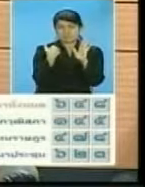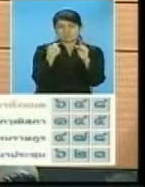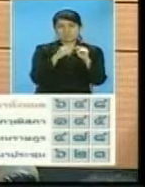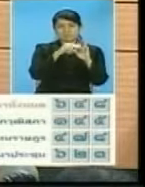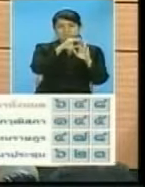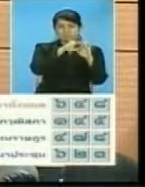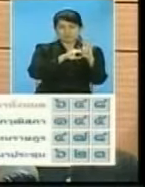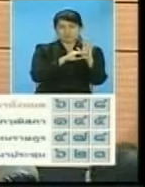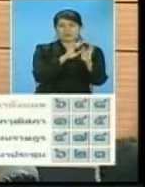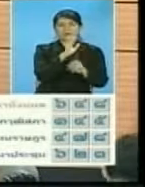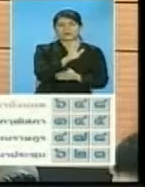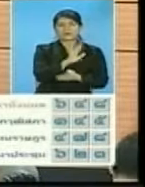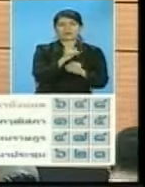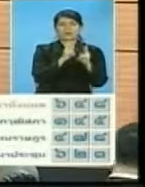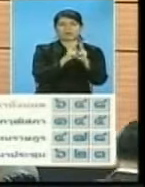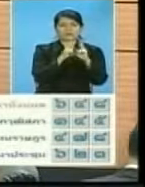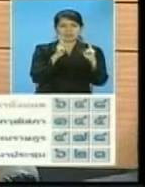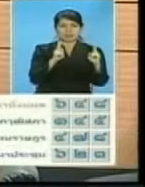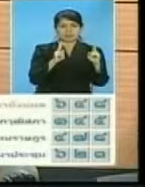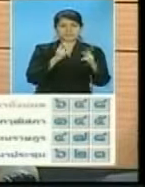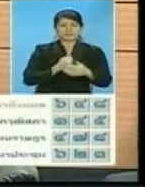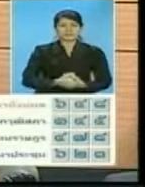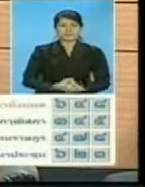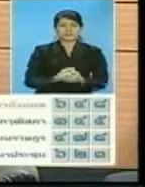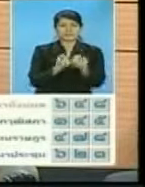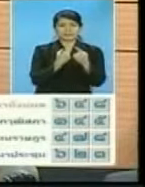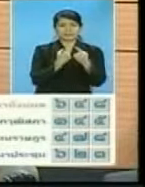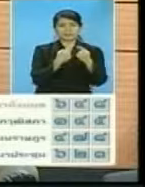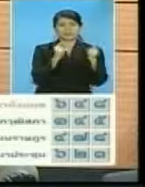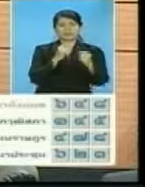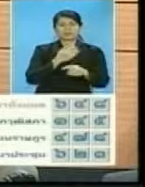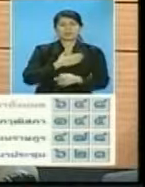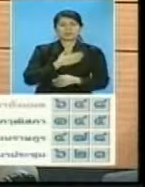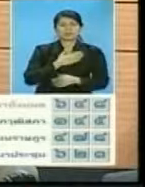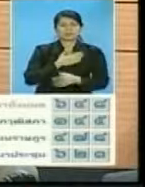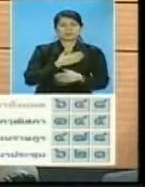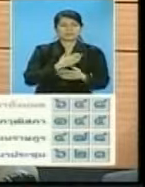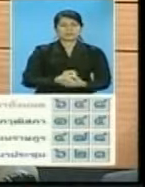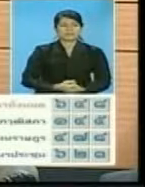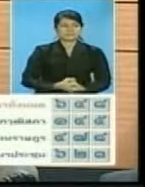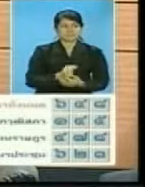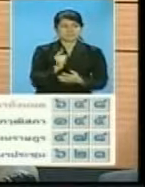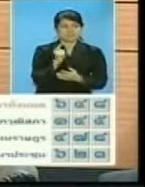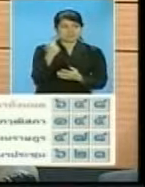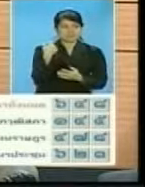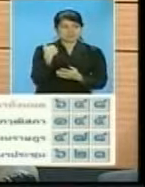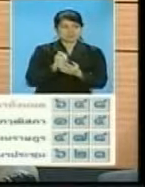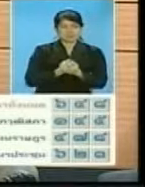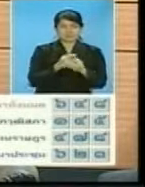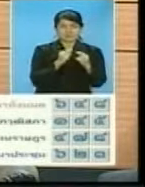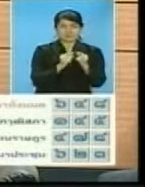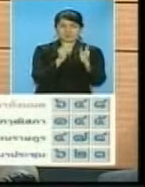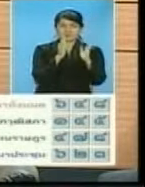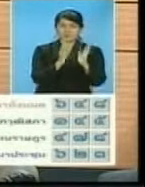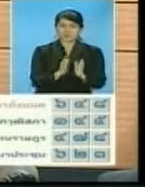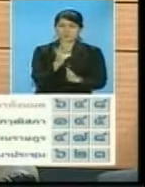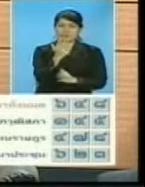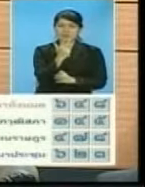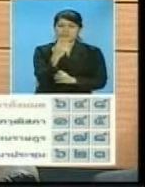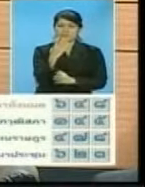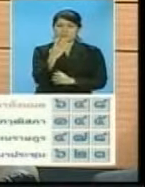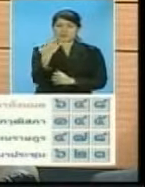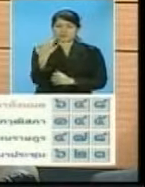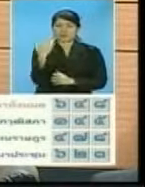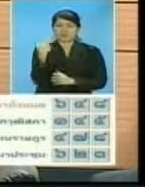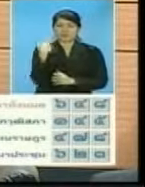างของคณะกรรมาธิการแต่กระผมซึ่งมีอยู่ 3-4-5 ท่านด้วยกันห